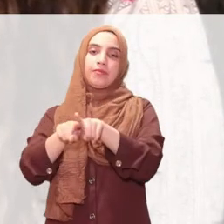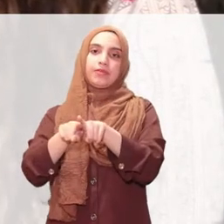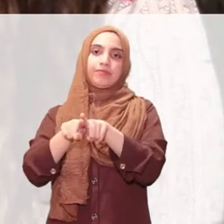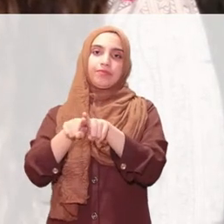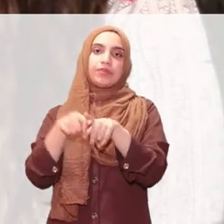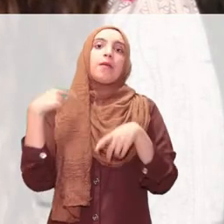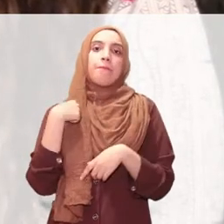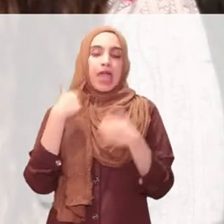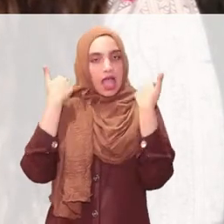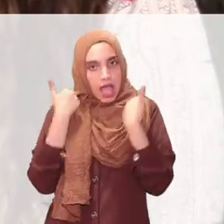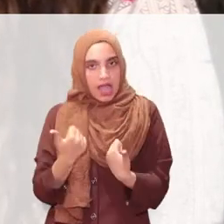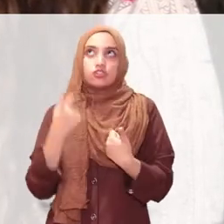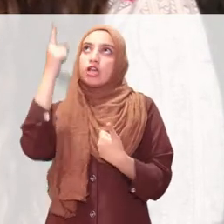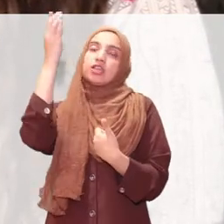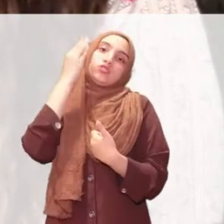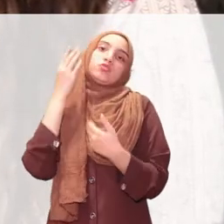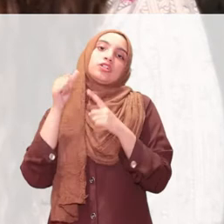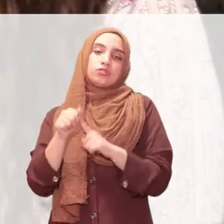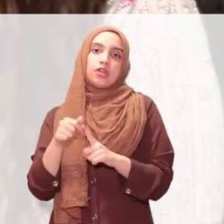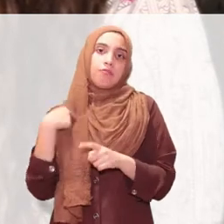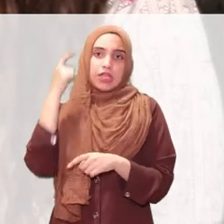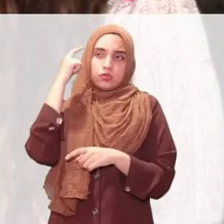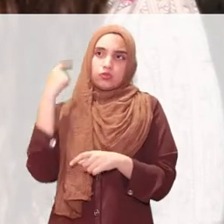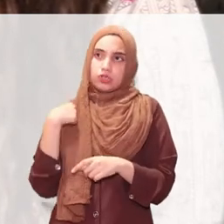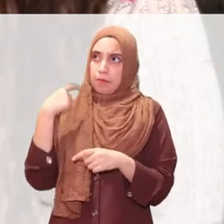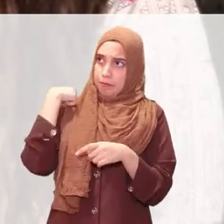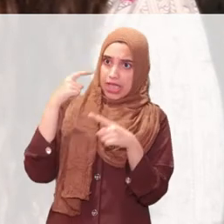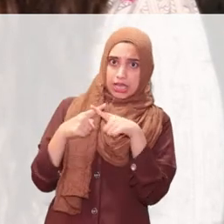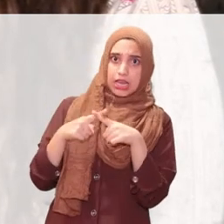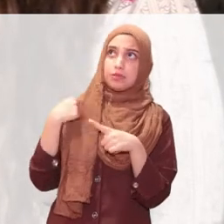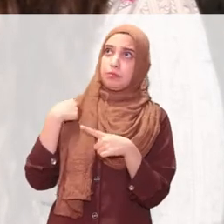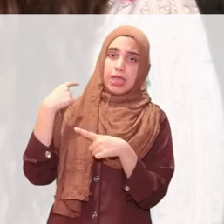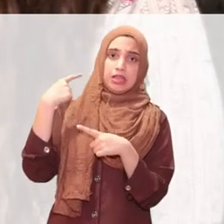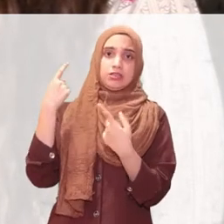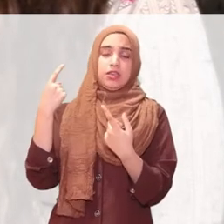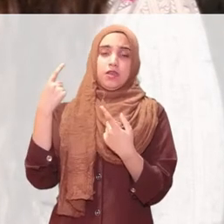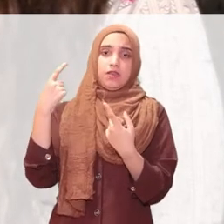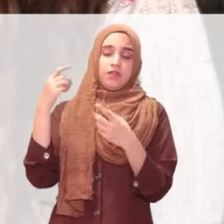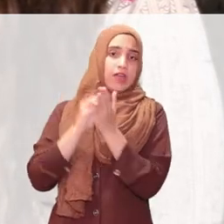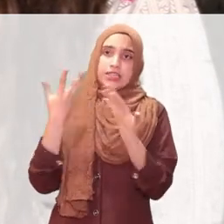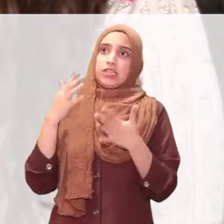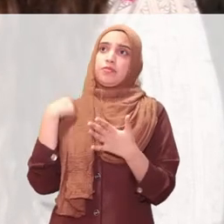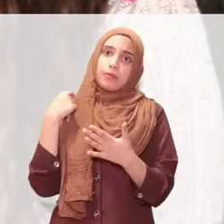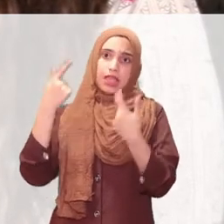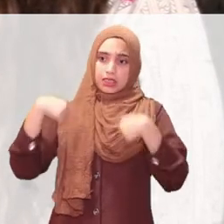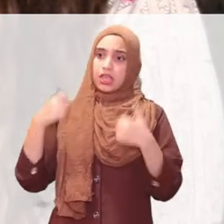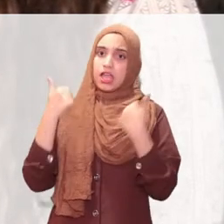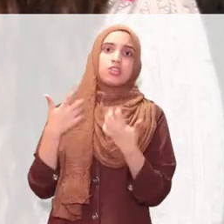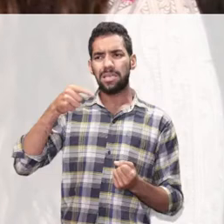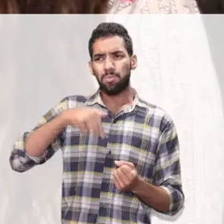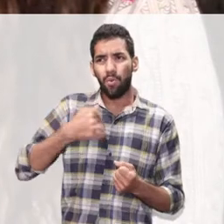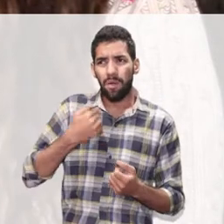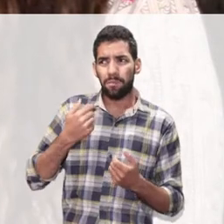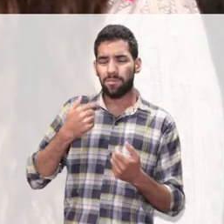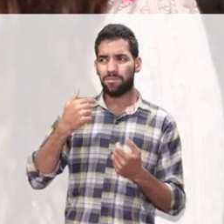वह जो हमारी एंट्री कुछ प्रॉब्लम है नॉट रियली यह जजमेंट सिद्ध द प्रॉब्लम नोट यह